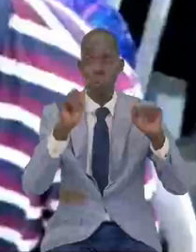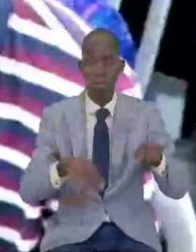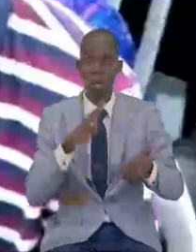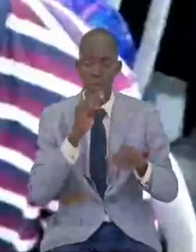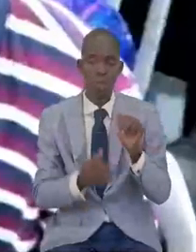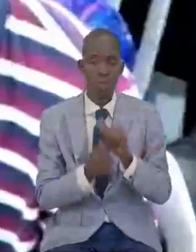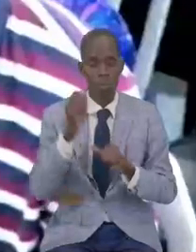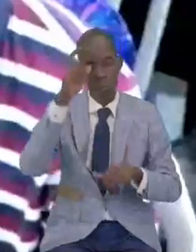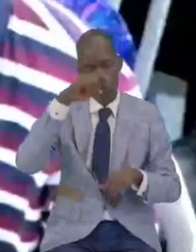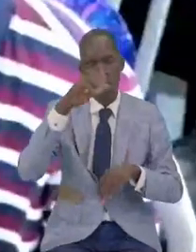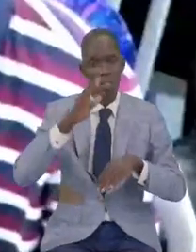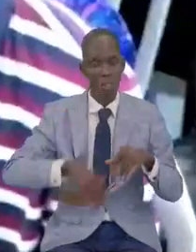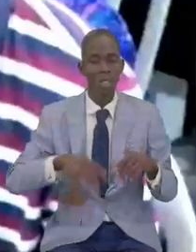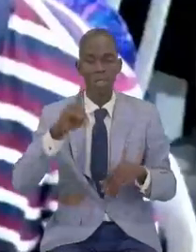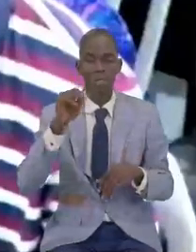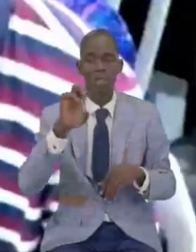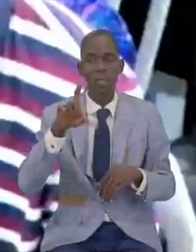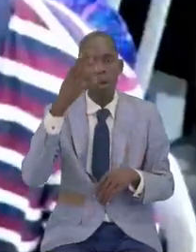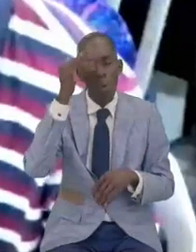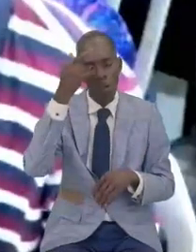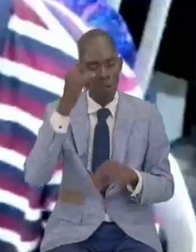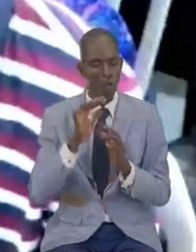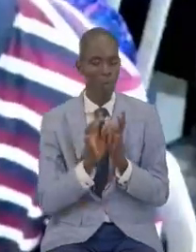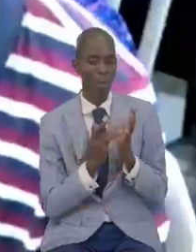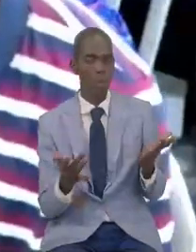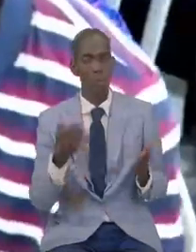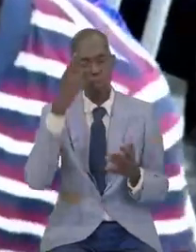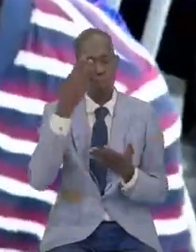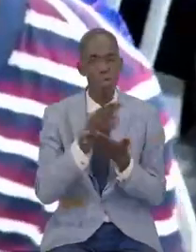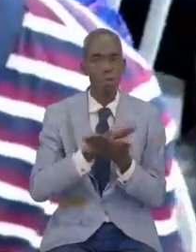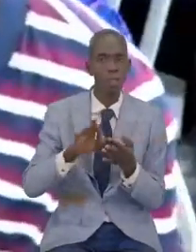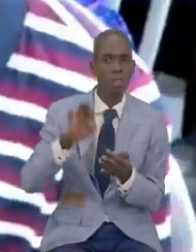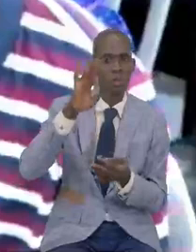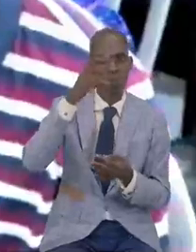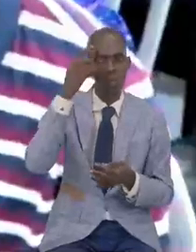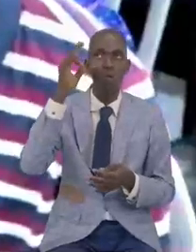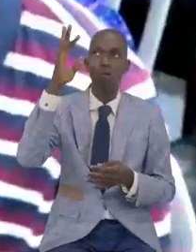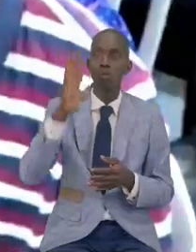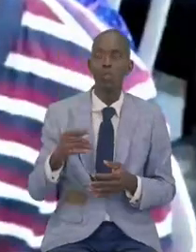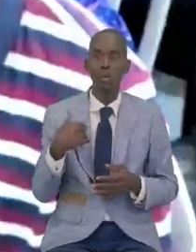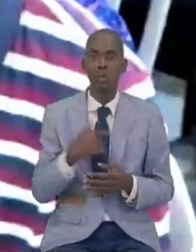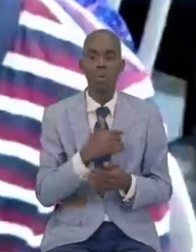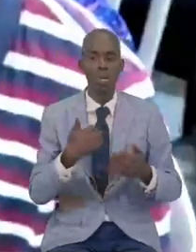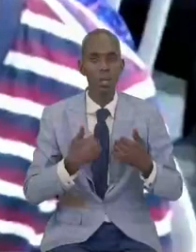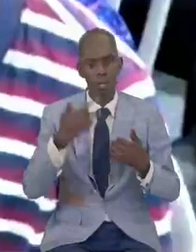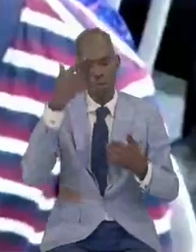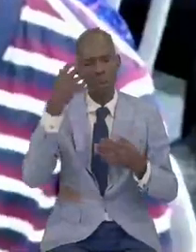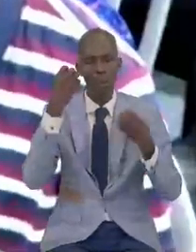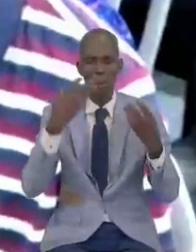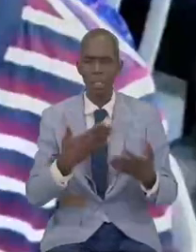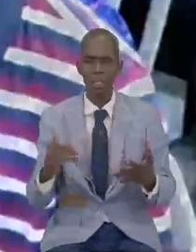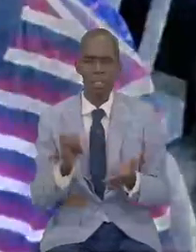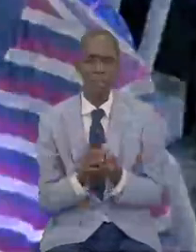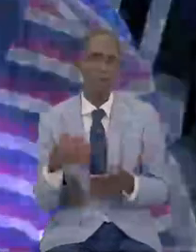des Écritures, à cause de l'Esprit, à cause du berger que nous avons, à cause des provisions qu'il a faites pour